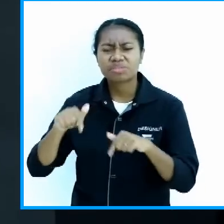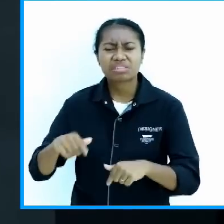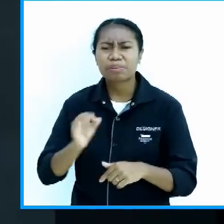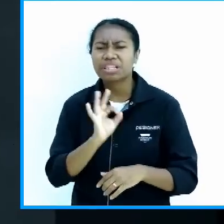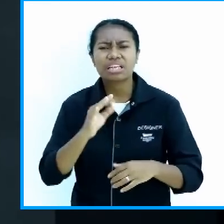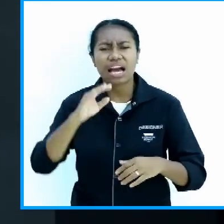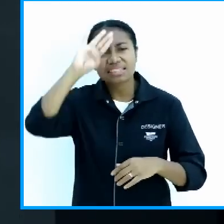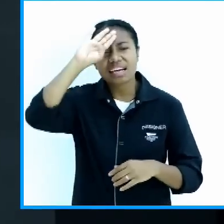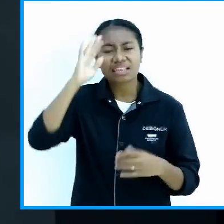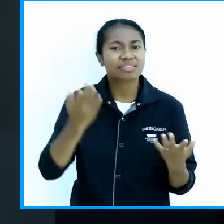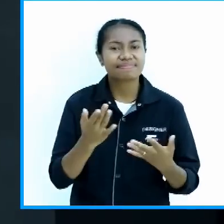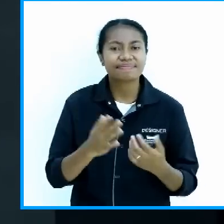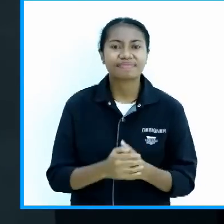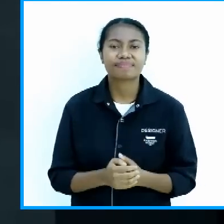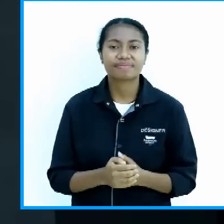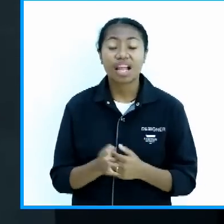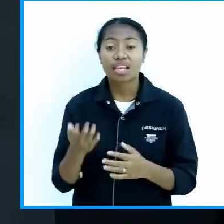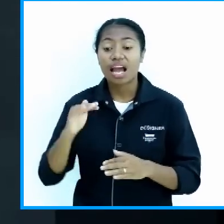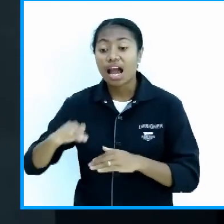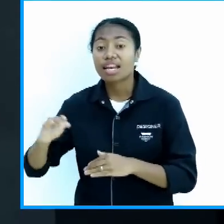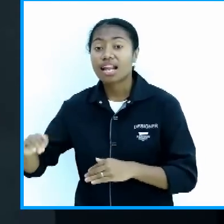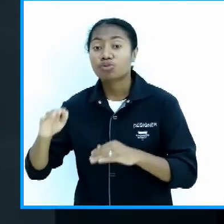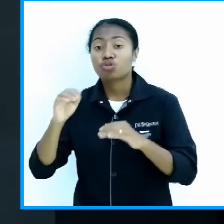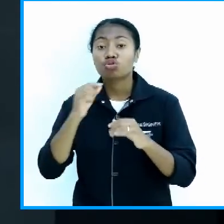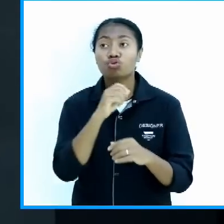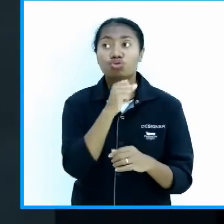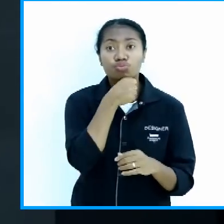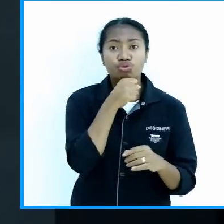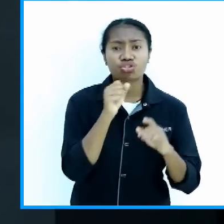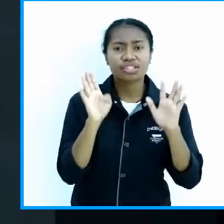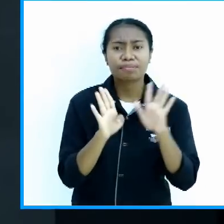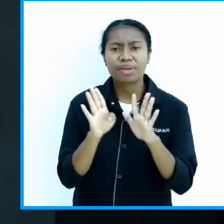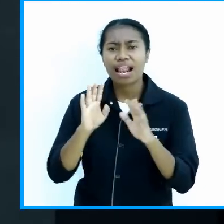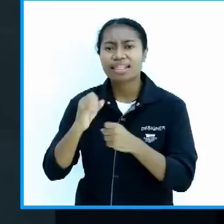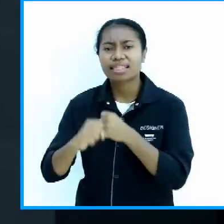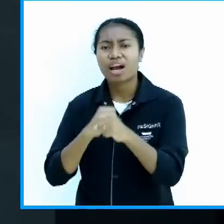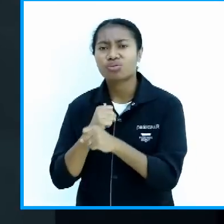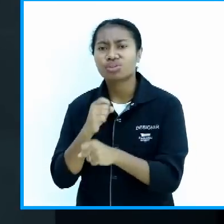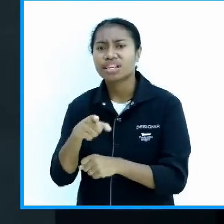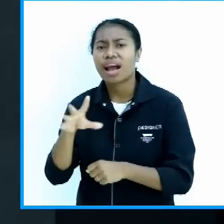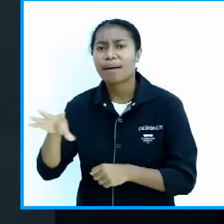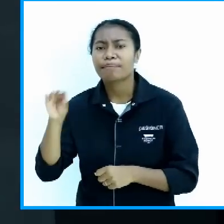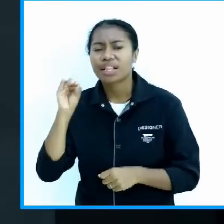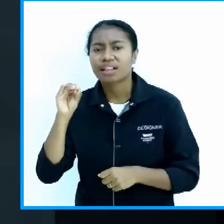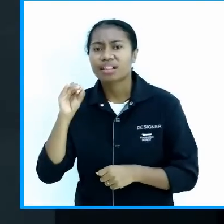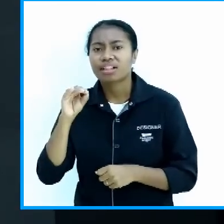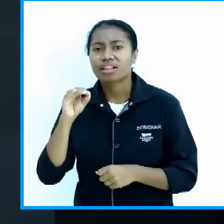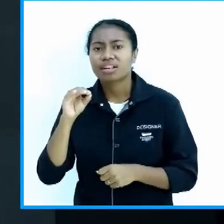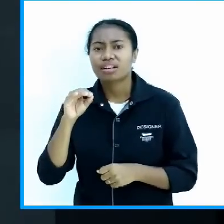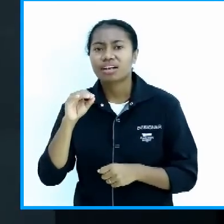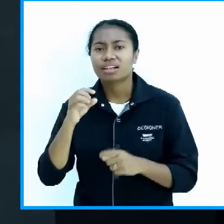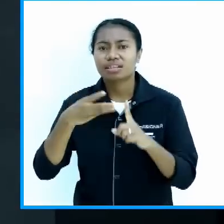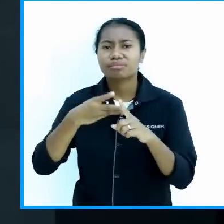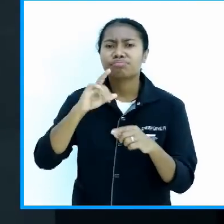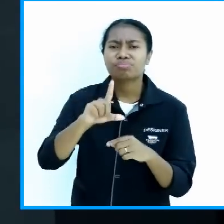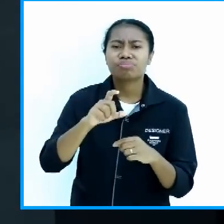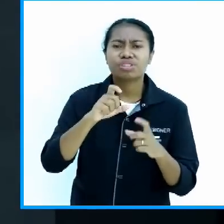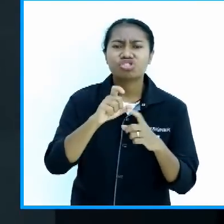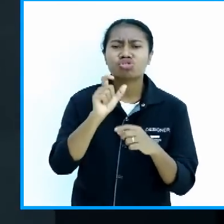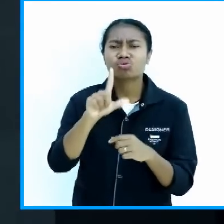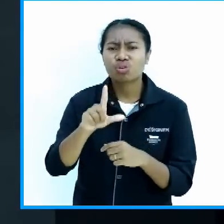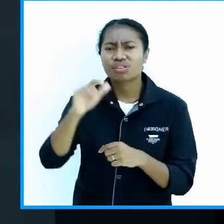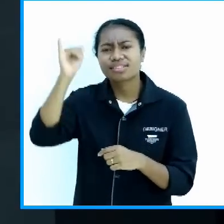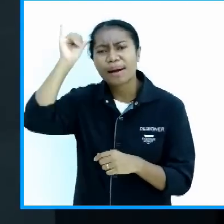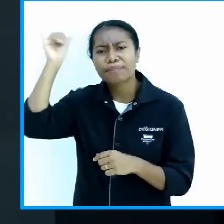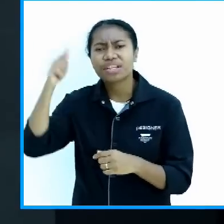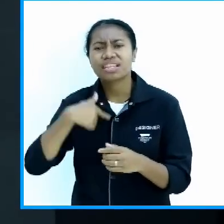cowpox tadi, saudaranya smallpox. Maka dia ambil bisulnya sapi itu, kan cacar itu ada bisulnya ya. Dia ambil bisulnya itu,